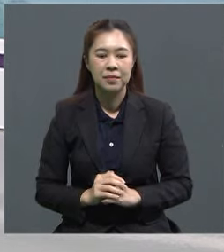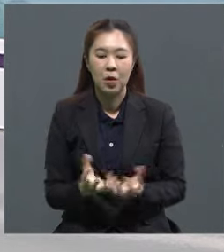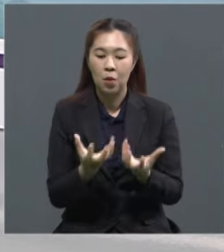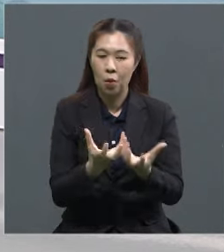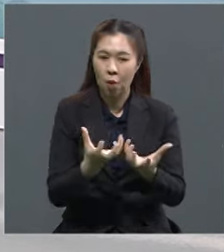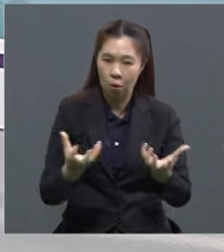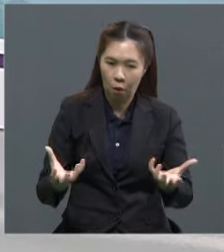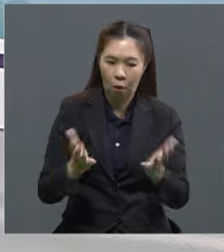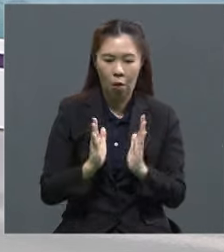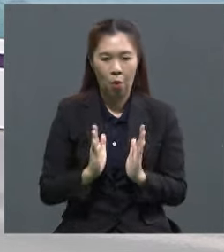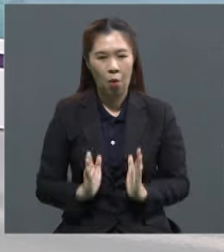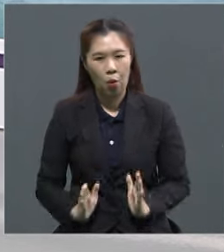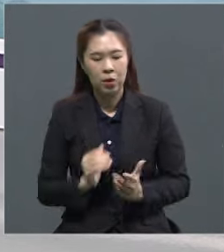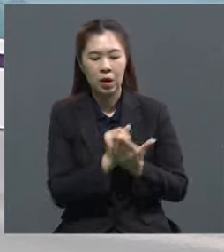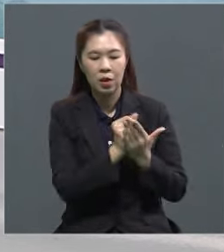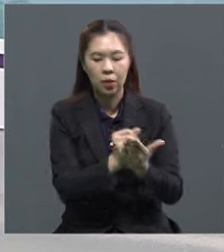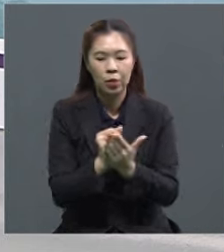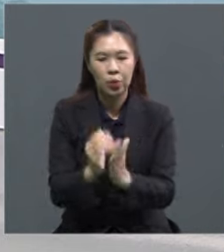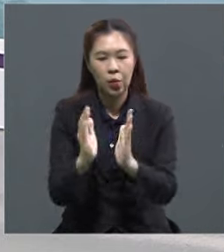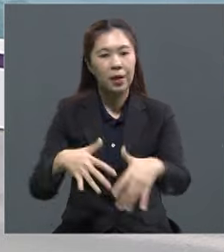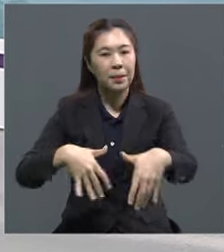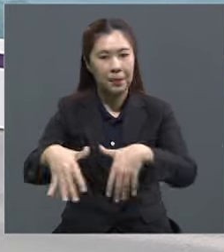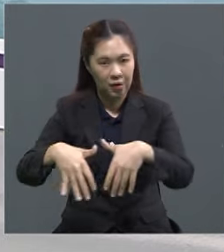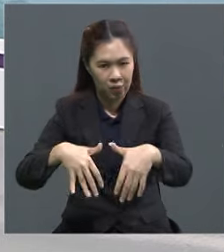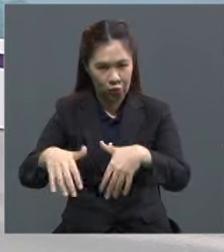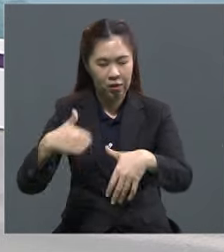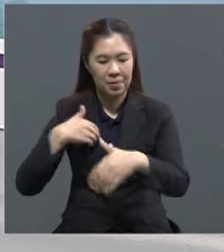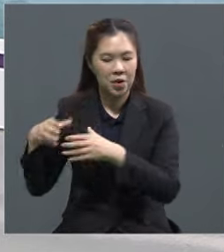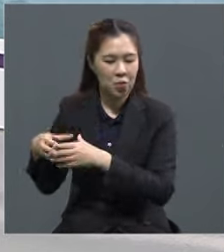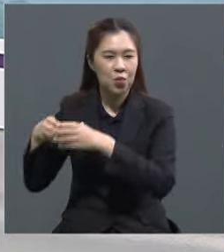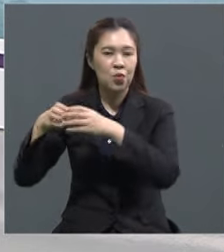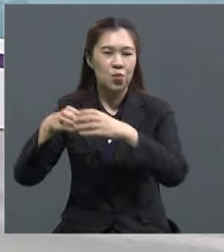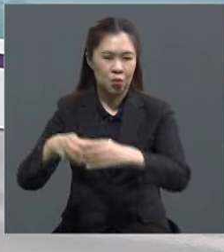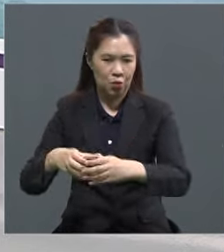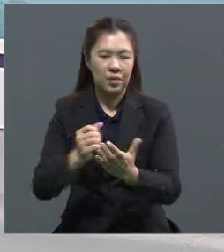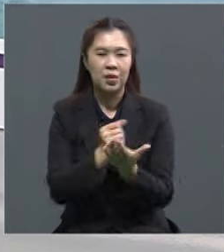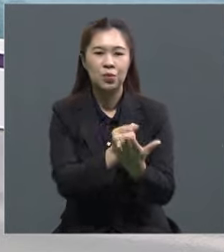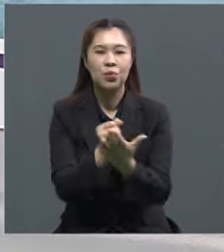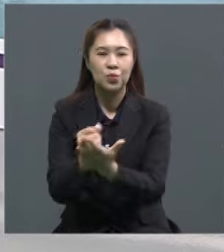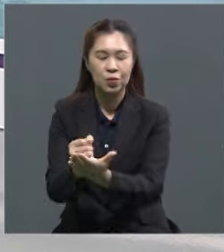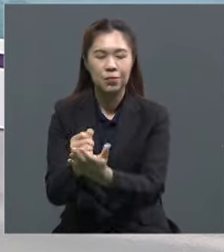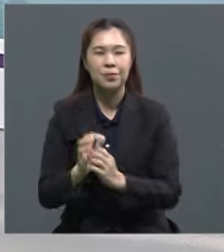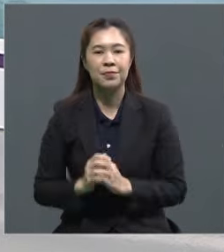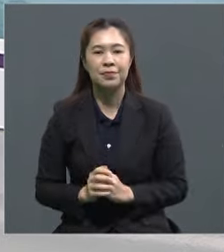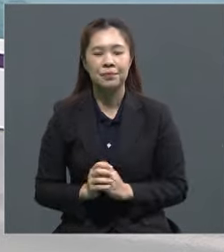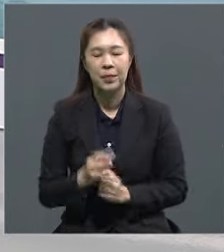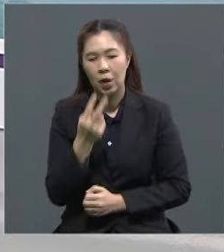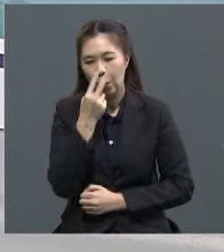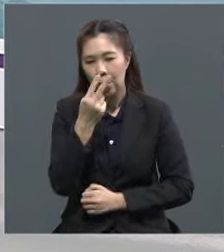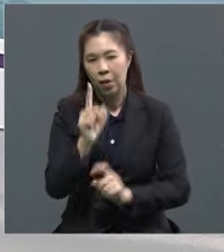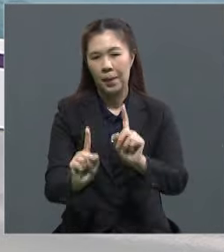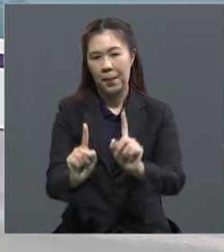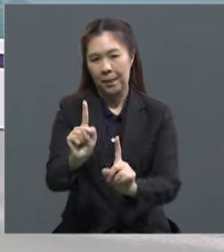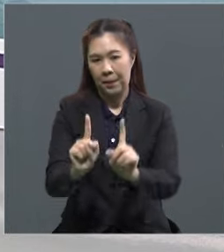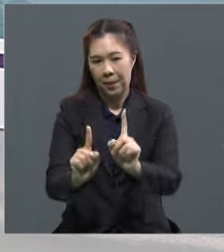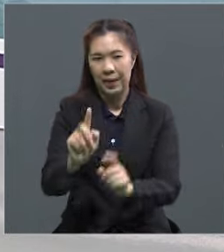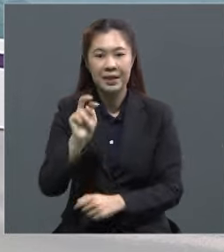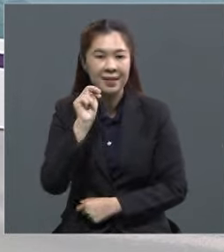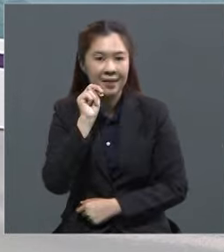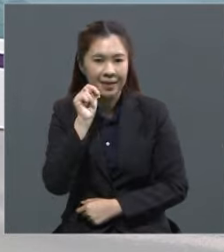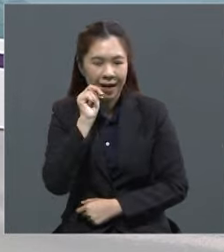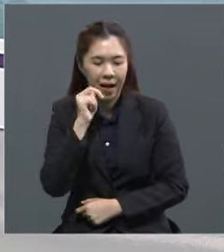สรพกำรังการช่วยเหลือพี่น้องประชาชนก็เหล่าทัพก็ลงไปด้วยนะครับในเรื่องของการคาดการปริมาณนน้ำในเรื่องของการคาด